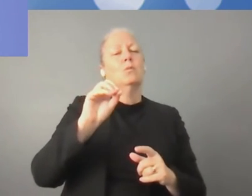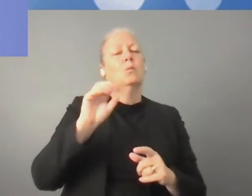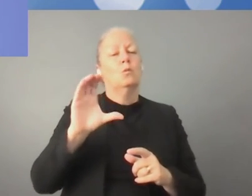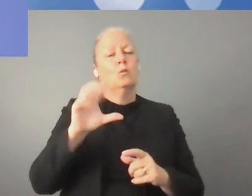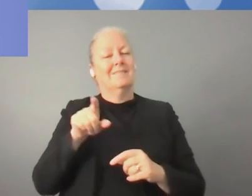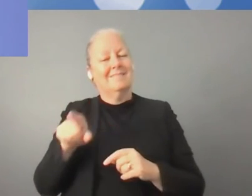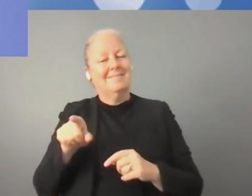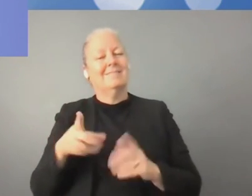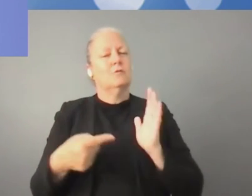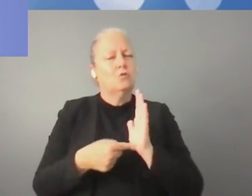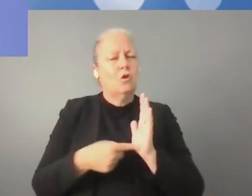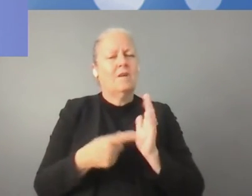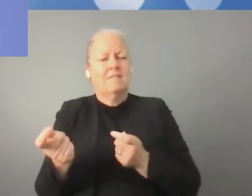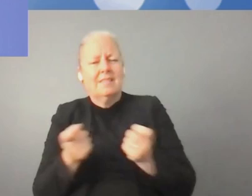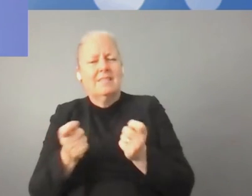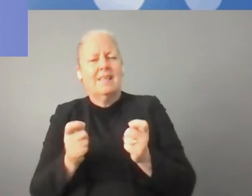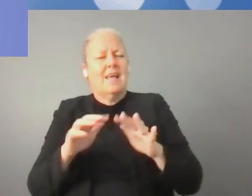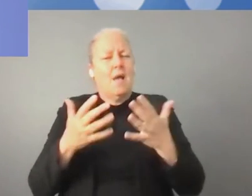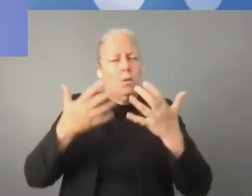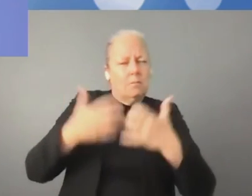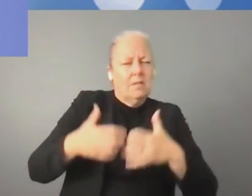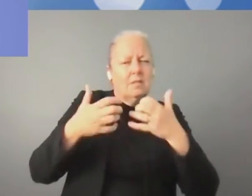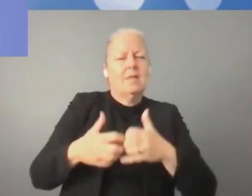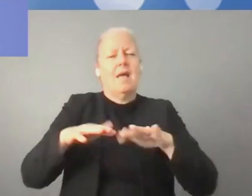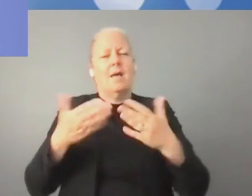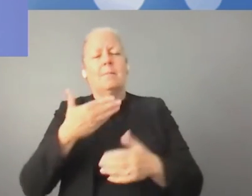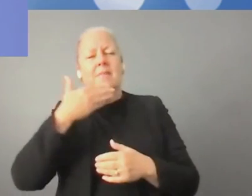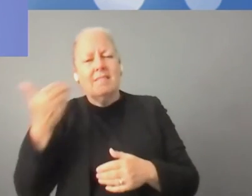Организацией Объединенных Наций посредством